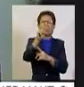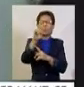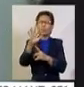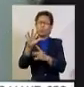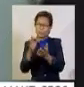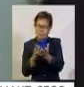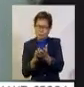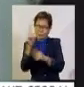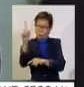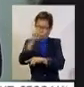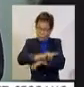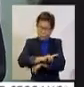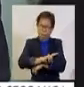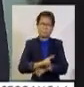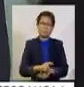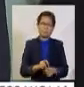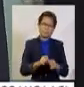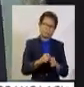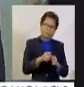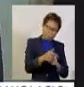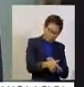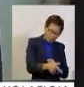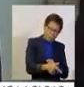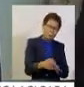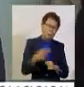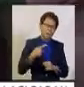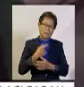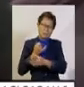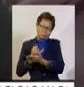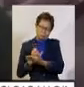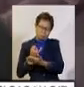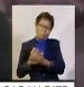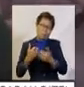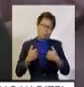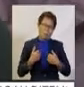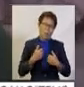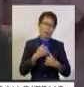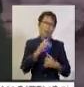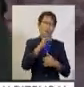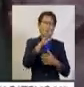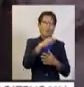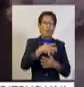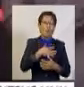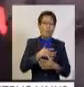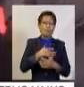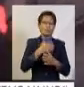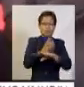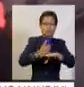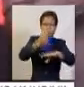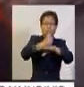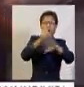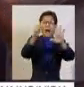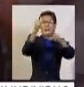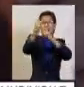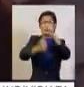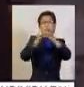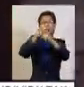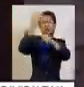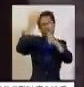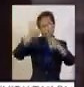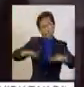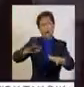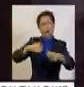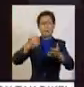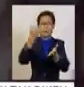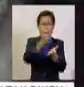aja sehari, kita we are insured. YCard yang telah ditubuhkan selama 6 tahun itu sehingga kini